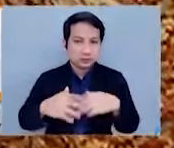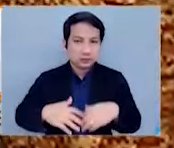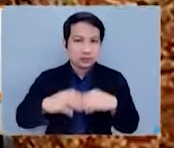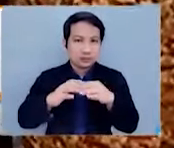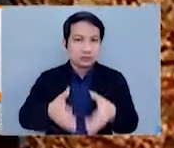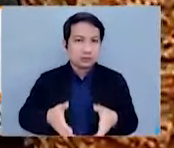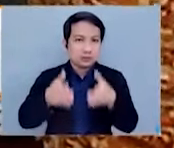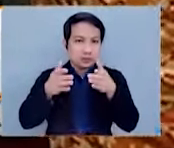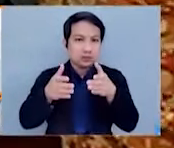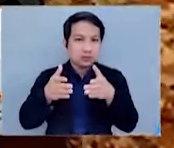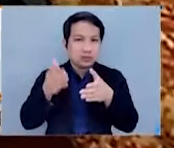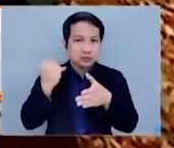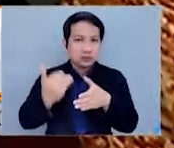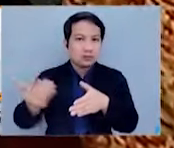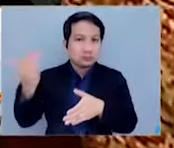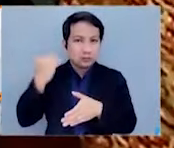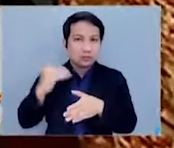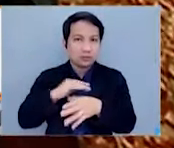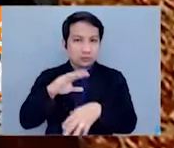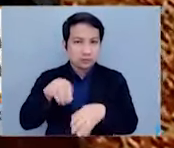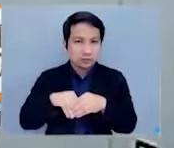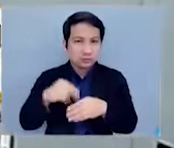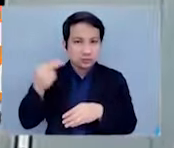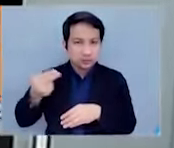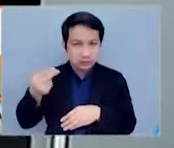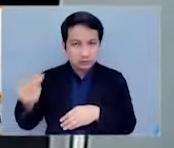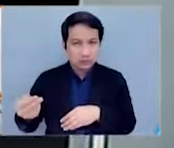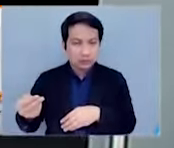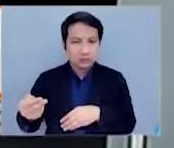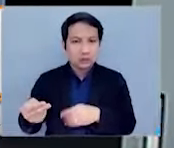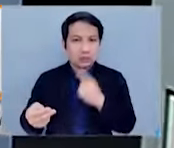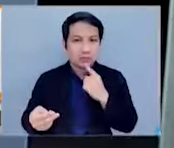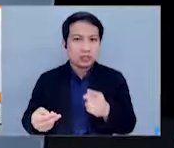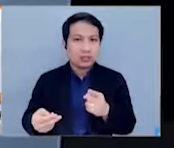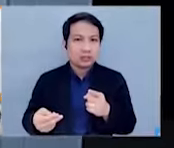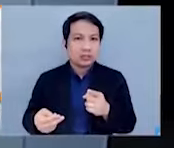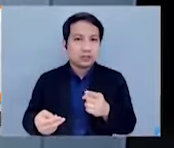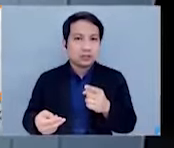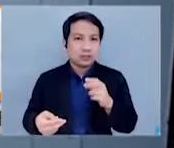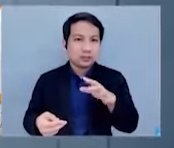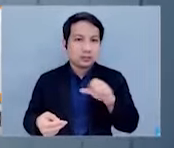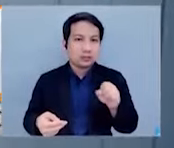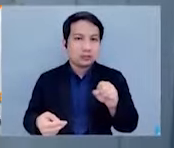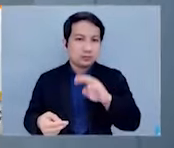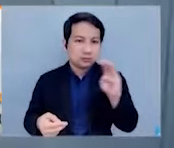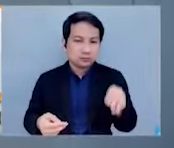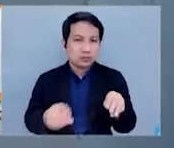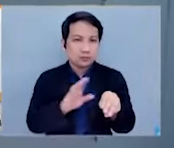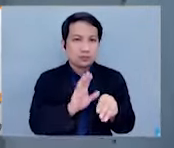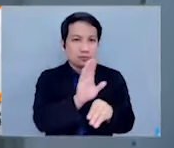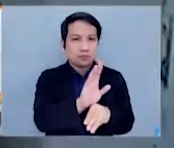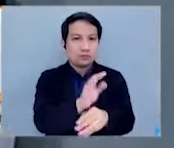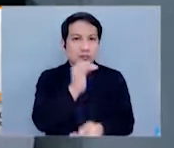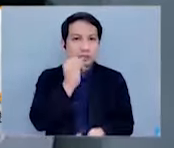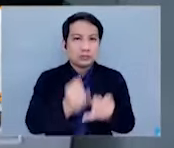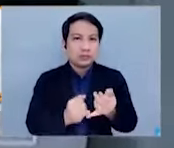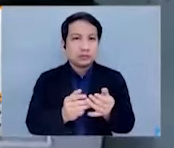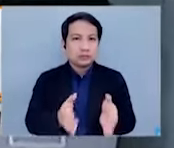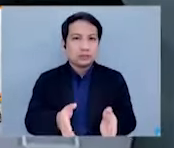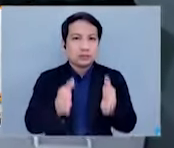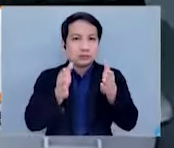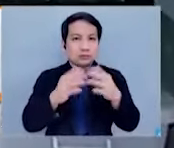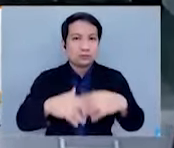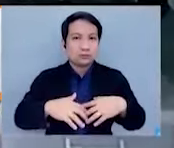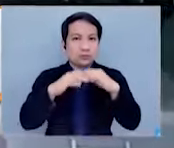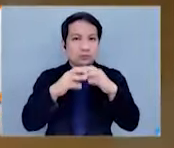dahil malaking bahagi raw ito ng kasaysayan. Ayon sa Renacimiento Manila, isa ito sa mga huling fire station na itanayo ng mga